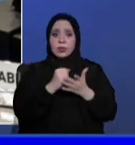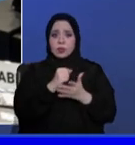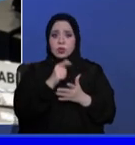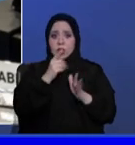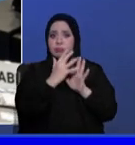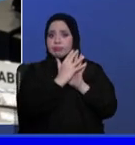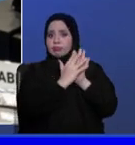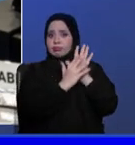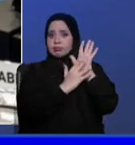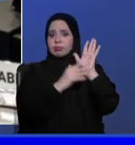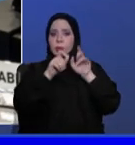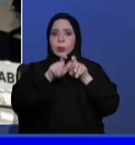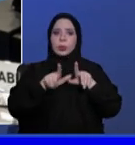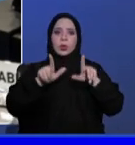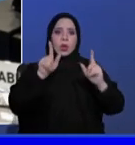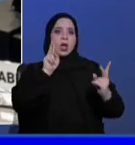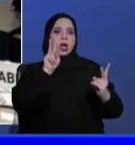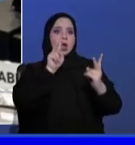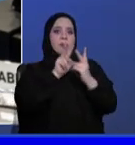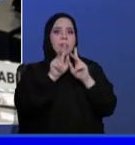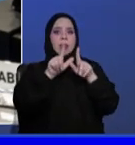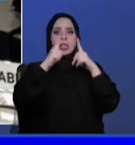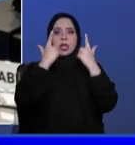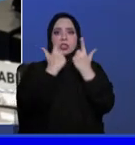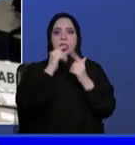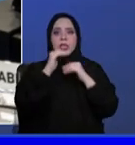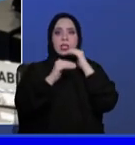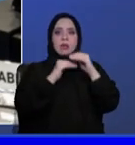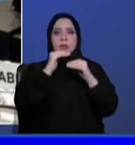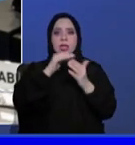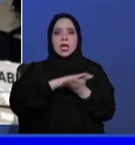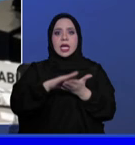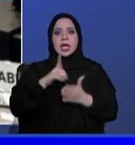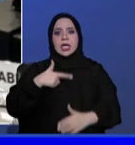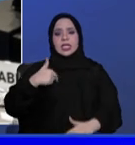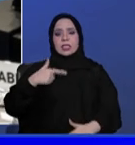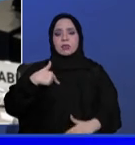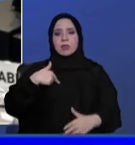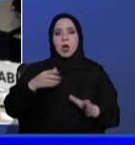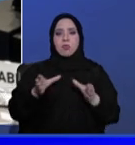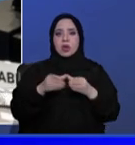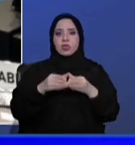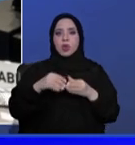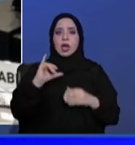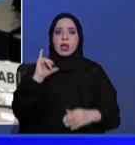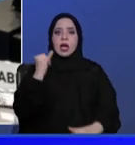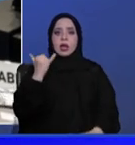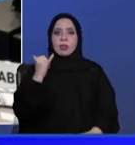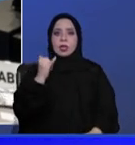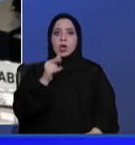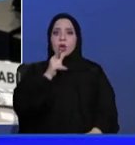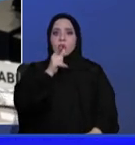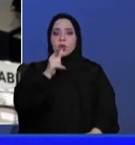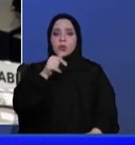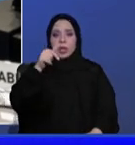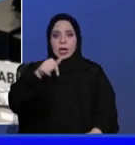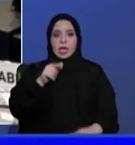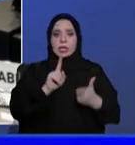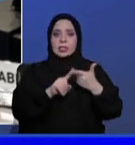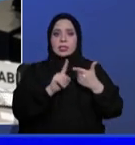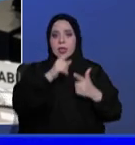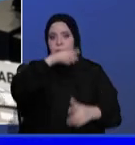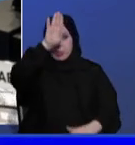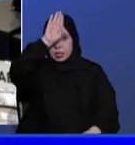والاقتصاد الوطني بيانا امام لجنه التنميه باسم دول المجموعه العربيه والمالديف والتي تمثلها مملكه البحرين